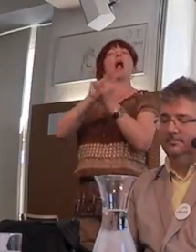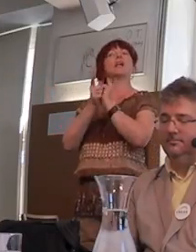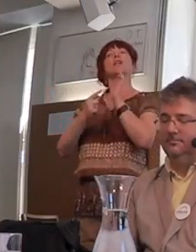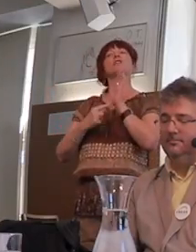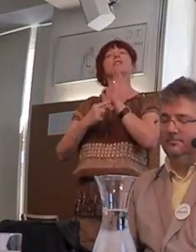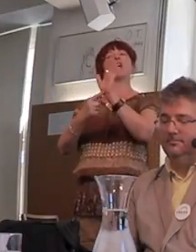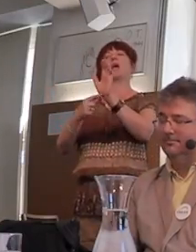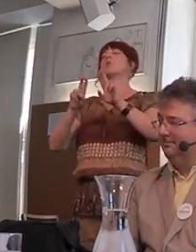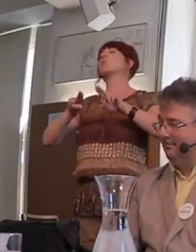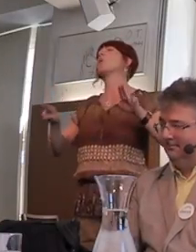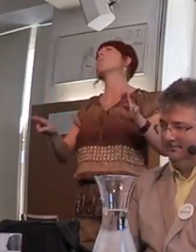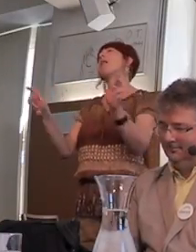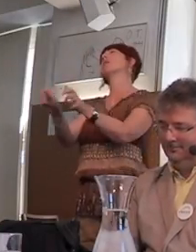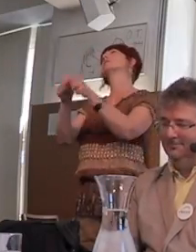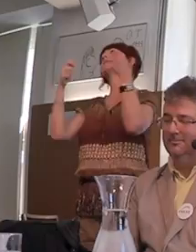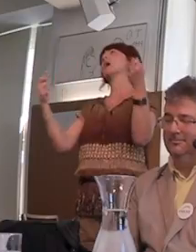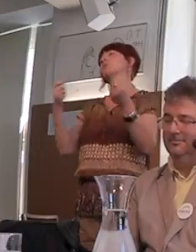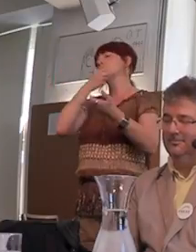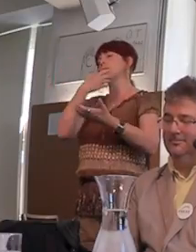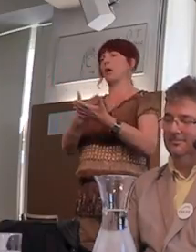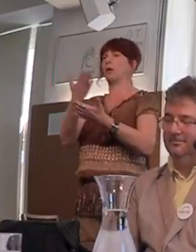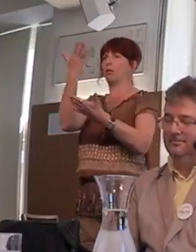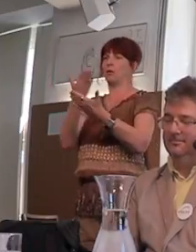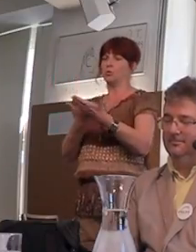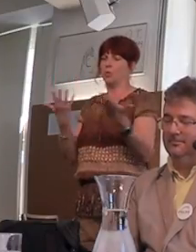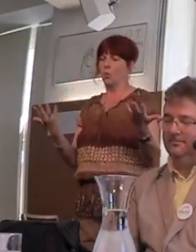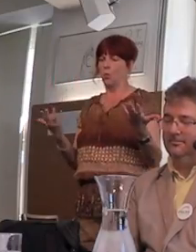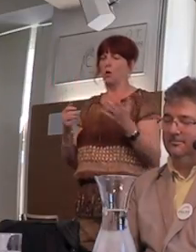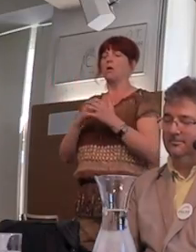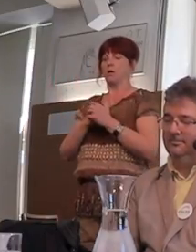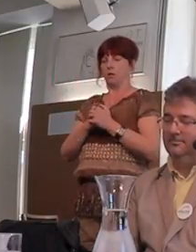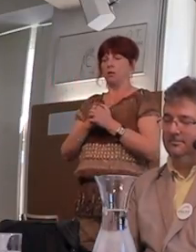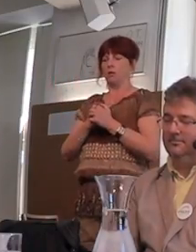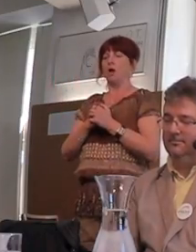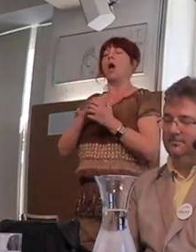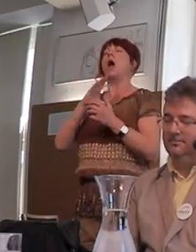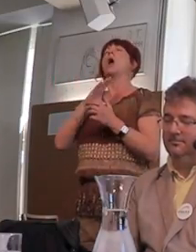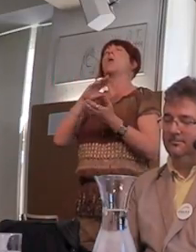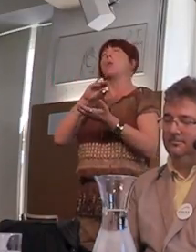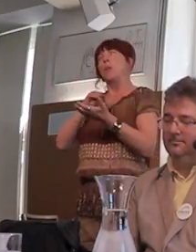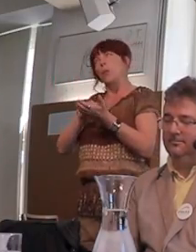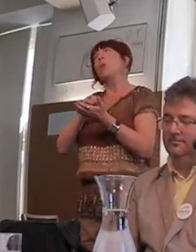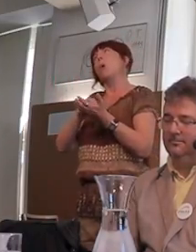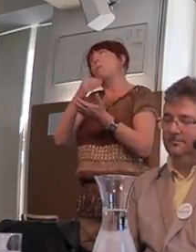üblichen Zeitungsberichten und der besser werdenden, aber immer noch